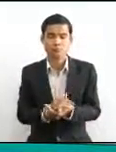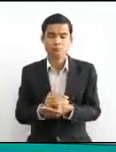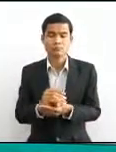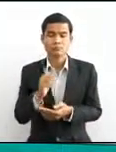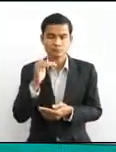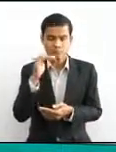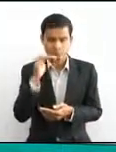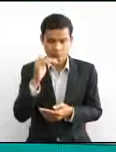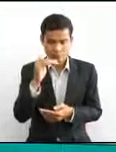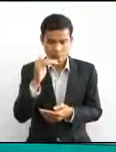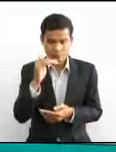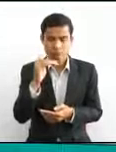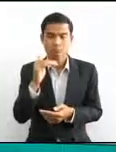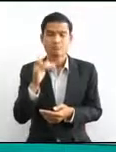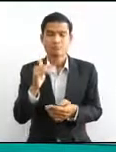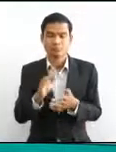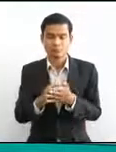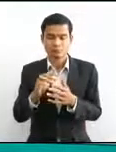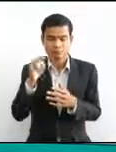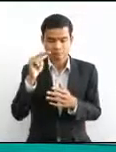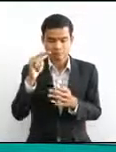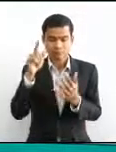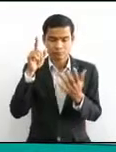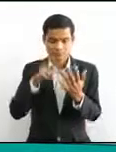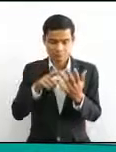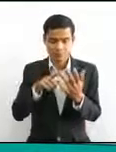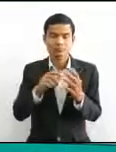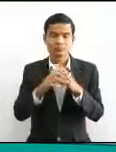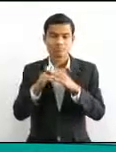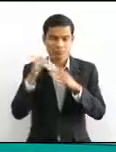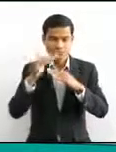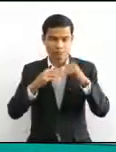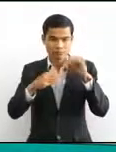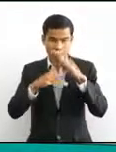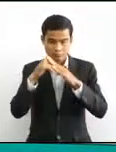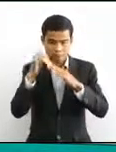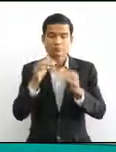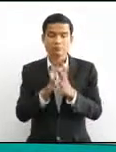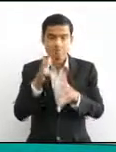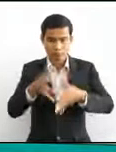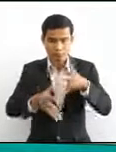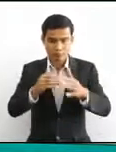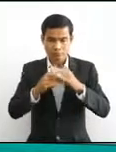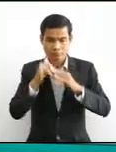son ngỡ son bần tọ muối son mà đoàn tiết